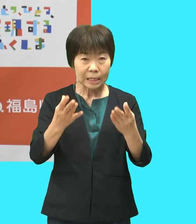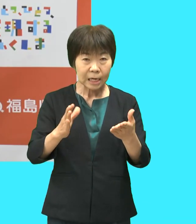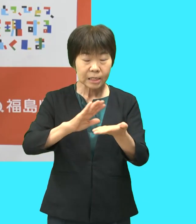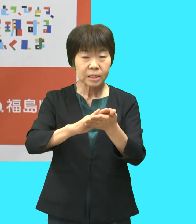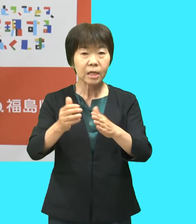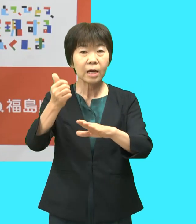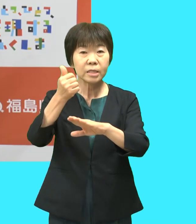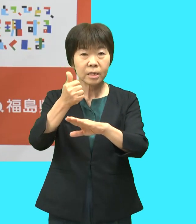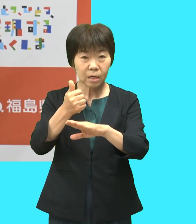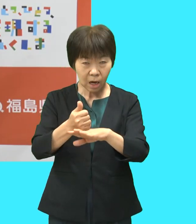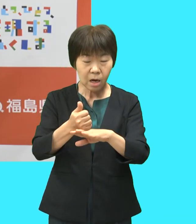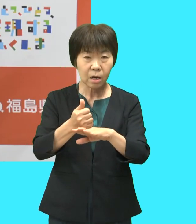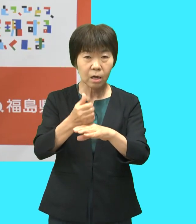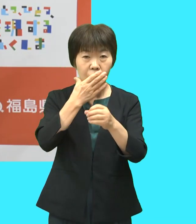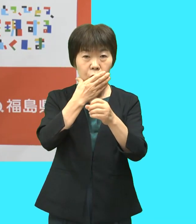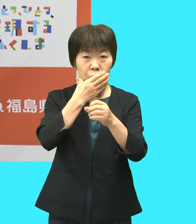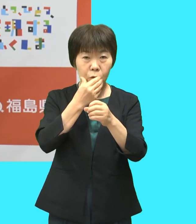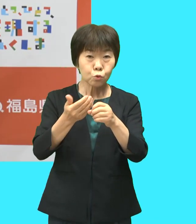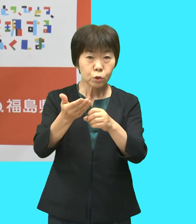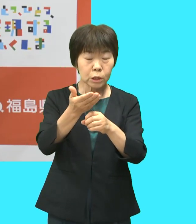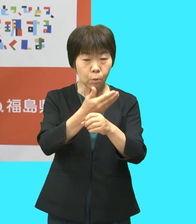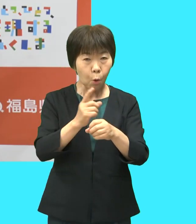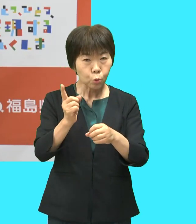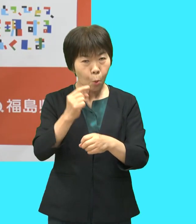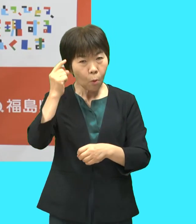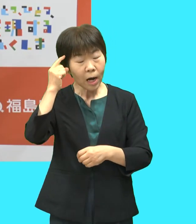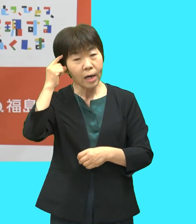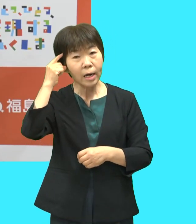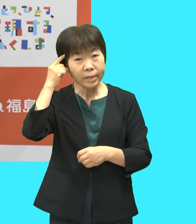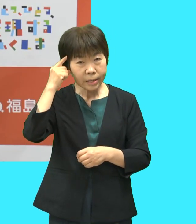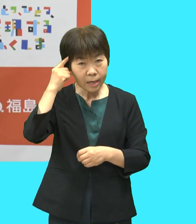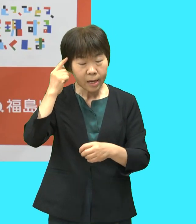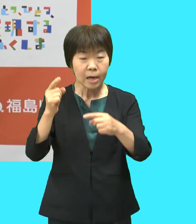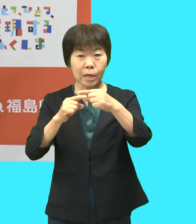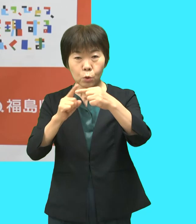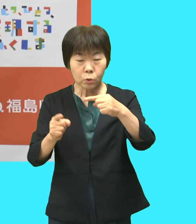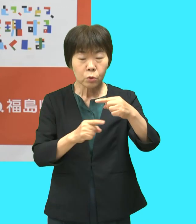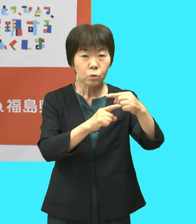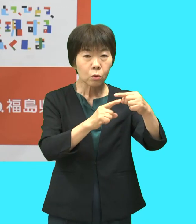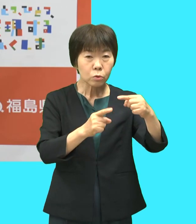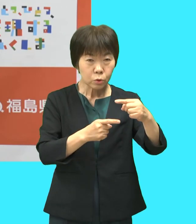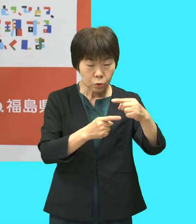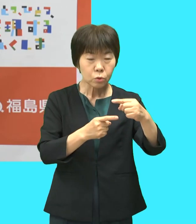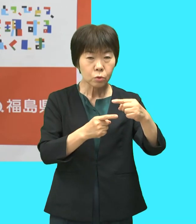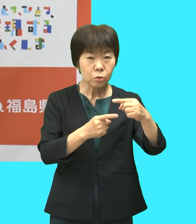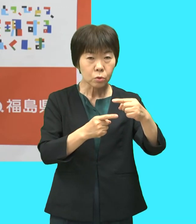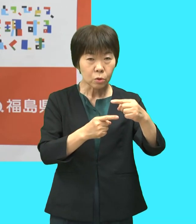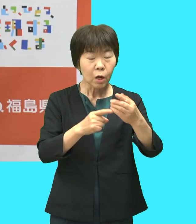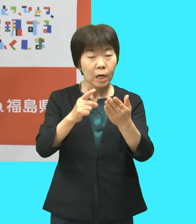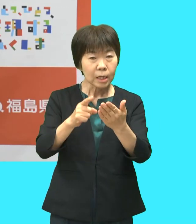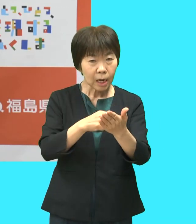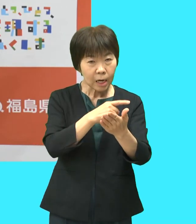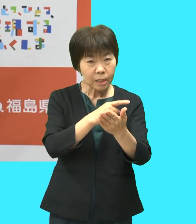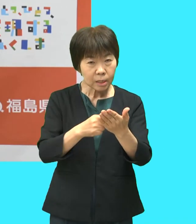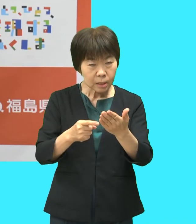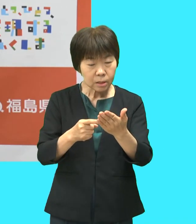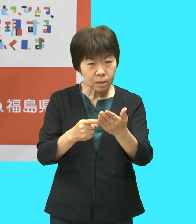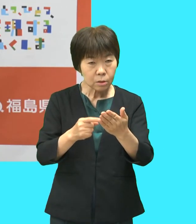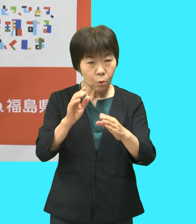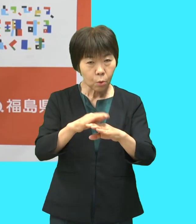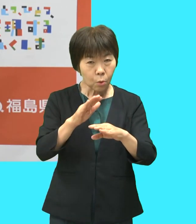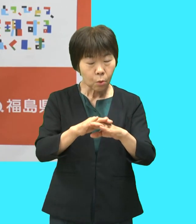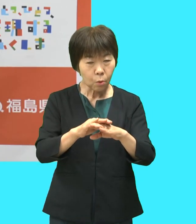臣が福島にどのように向き合って一つ一つ具体的に解決策を見出していく